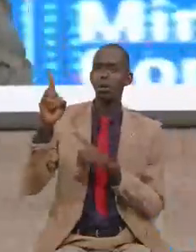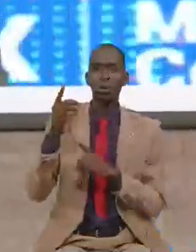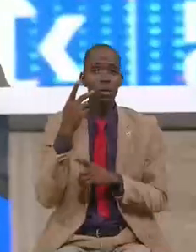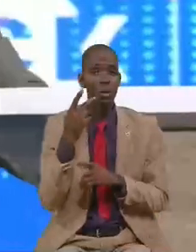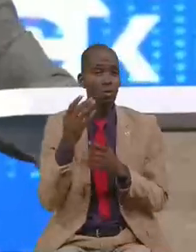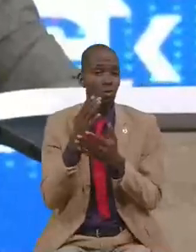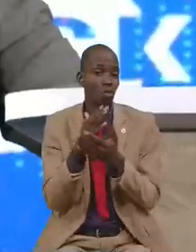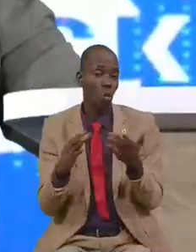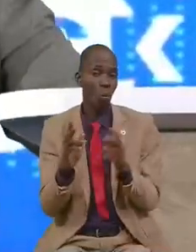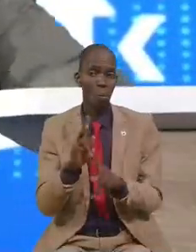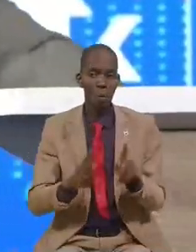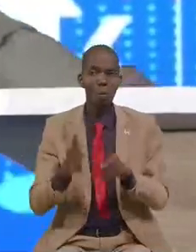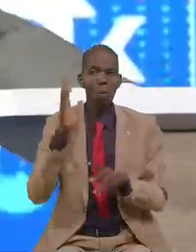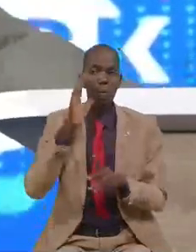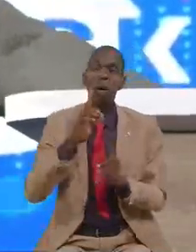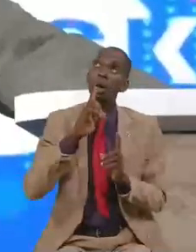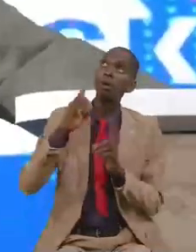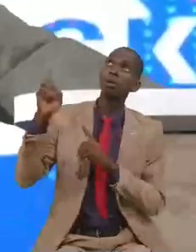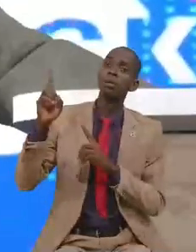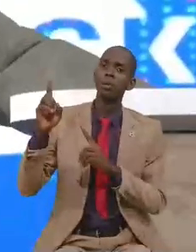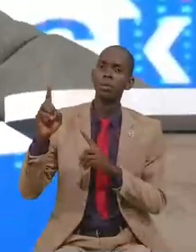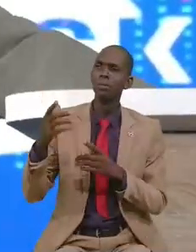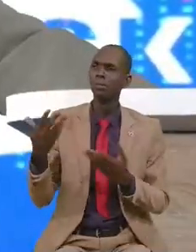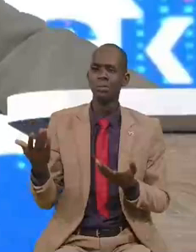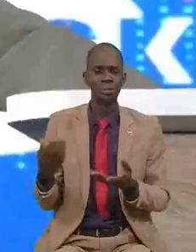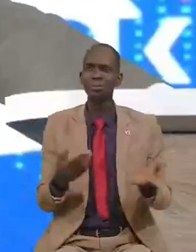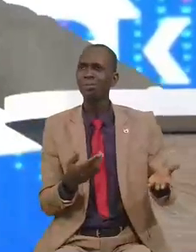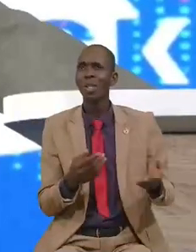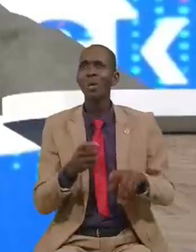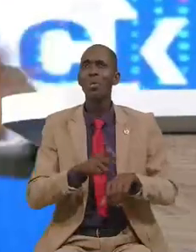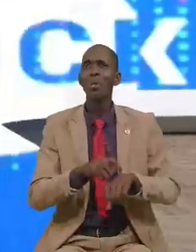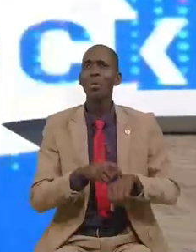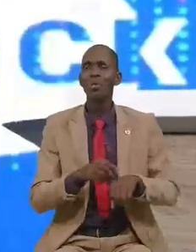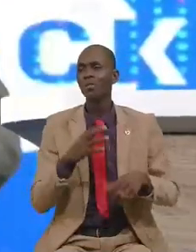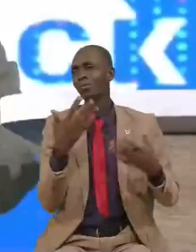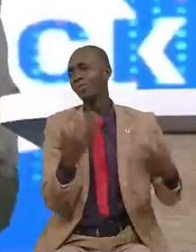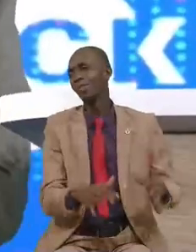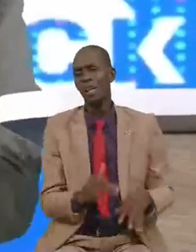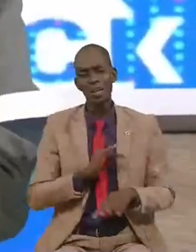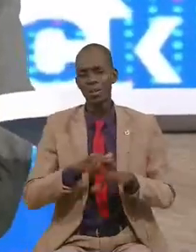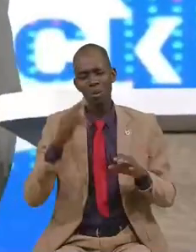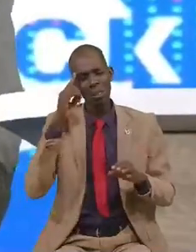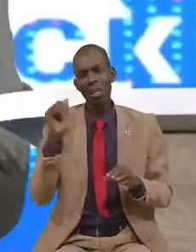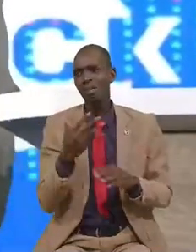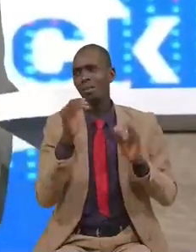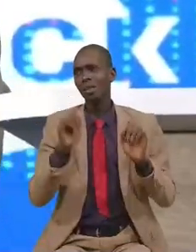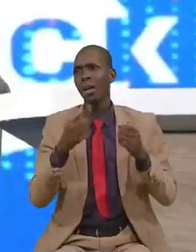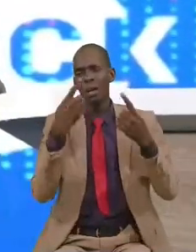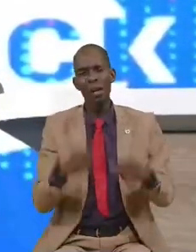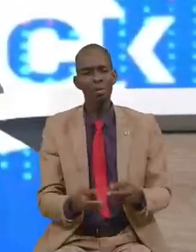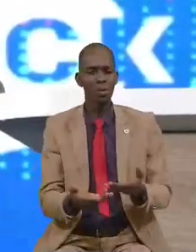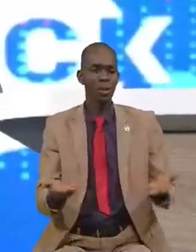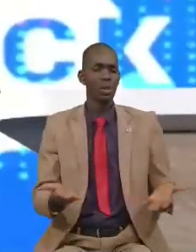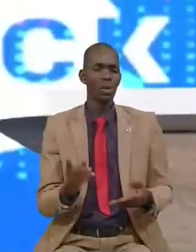certaines personnes vont répondre, Seigneur, je pense que c'est terminé pour eux. Je ne pense pas que quelque chose peut venir là-bas. Cette dénomination là où je suis